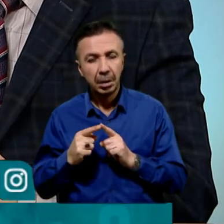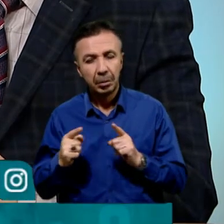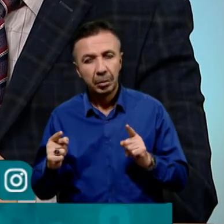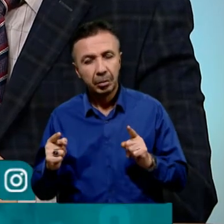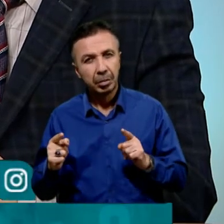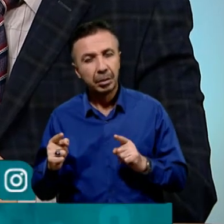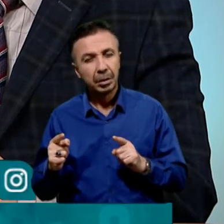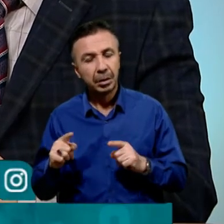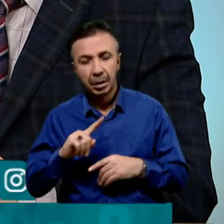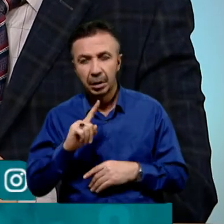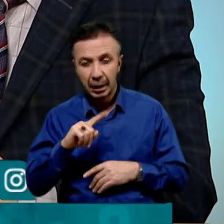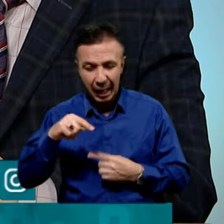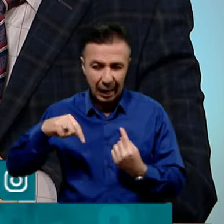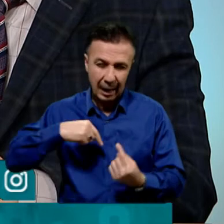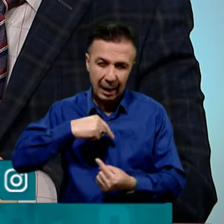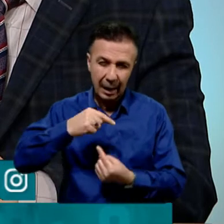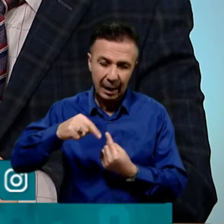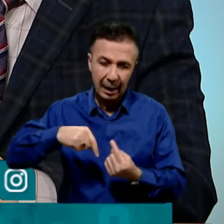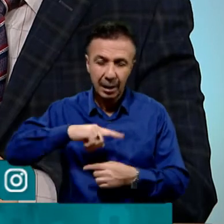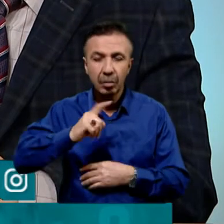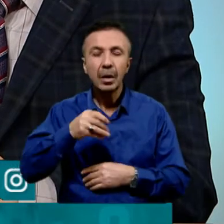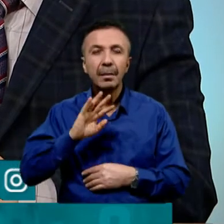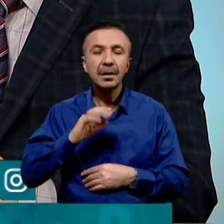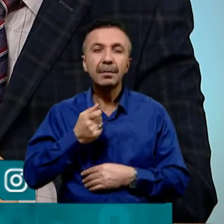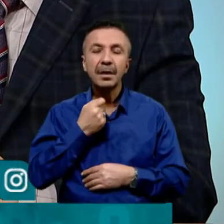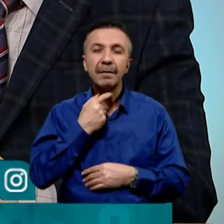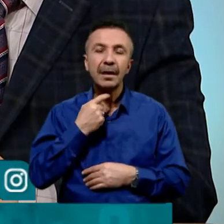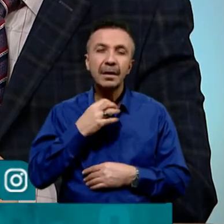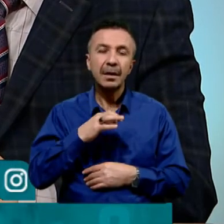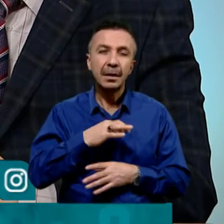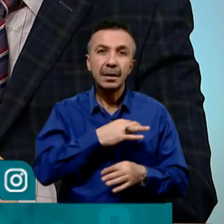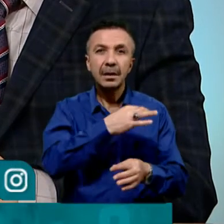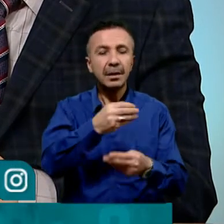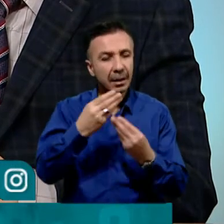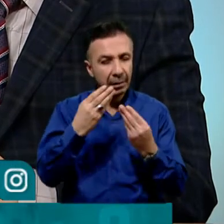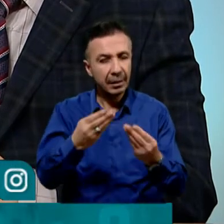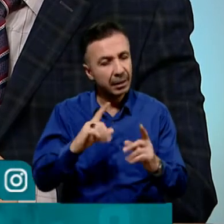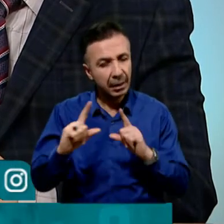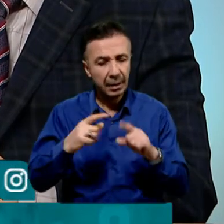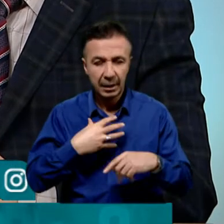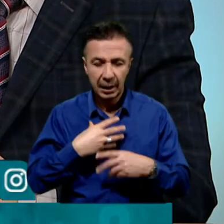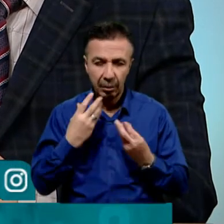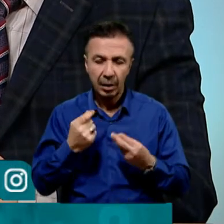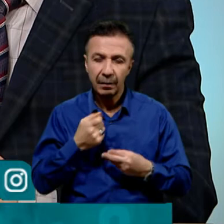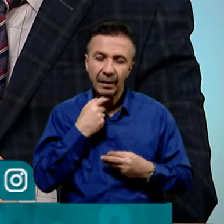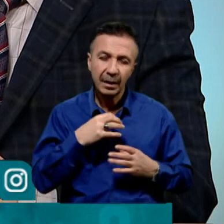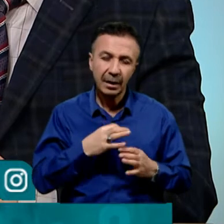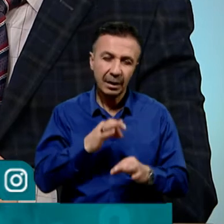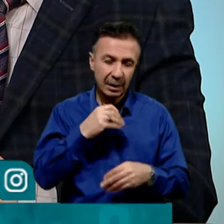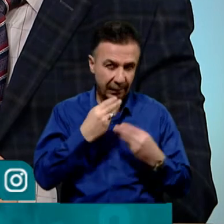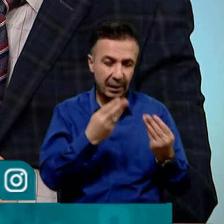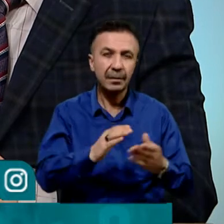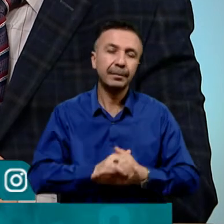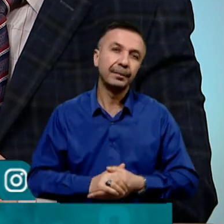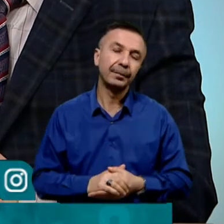arar. Bulamazsa bir fakir fukaraya hani verir. İhtiyaçlı sahip birisine verir. Ne kadar bekleyecek